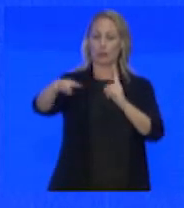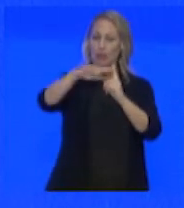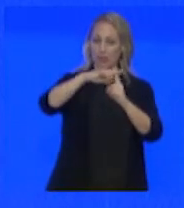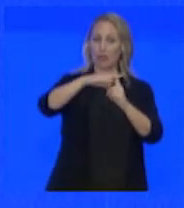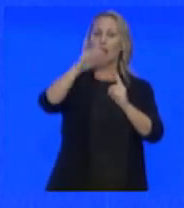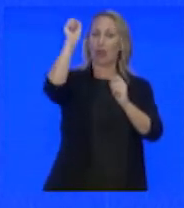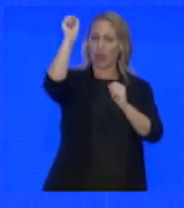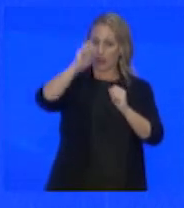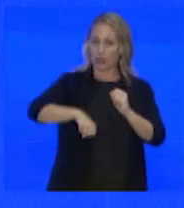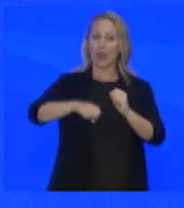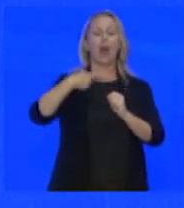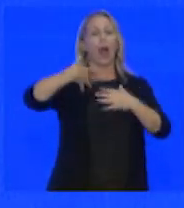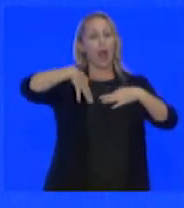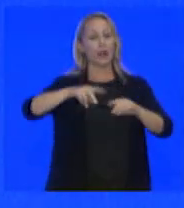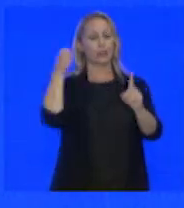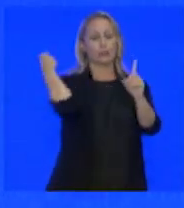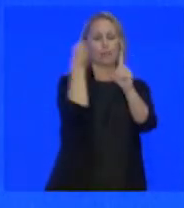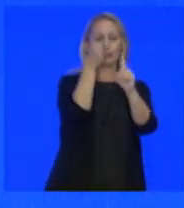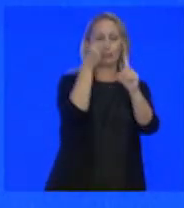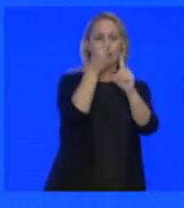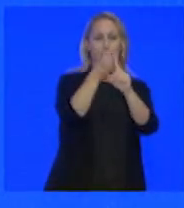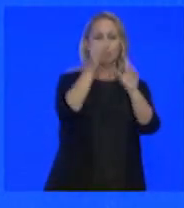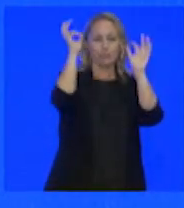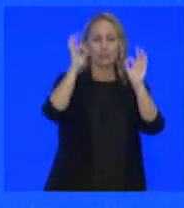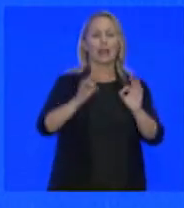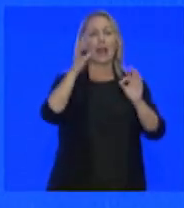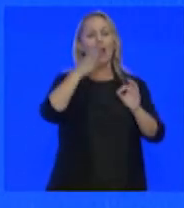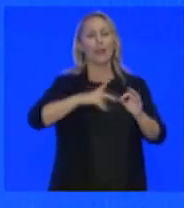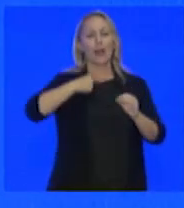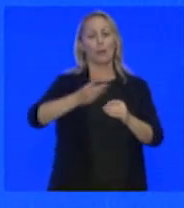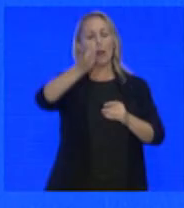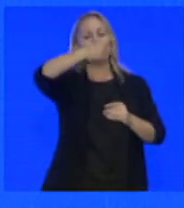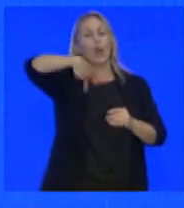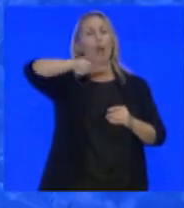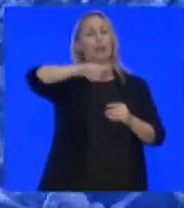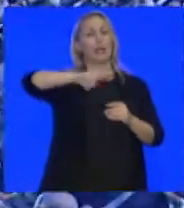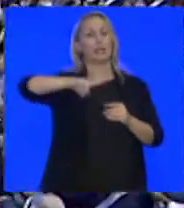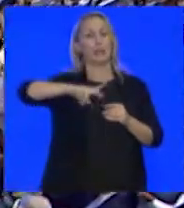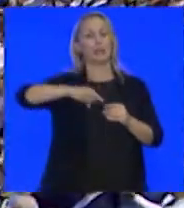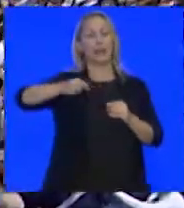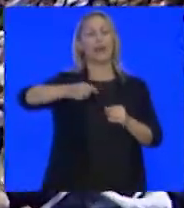ναι, διεκδικούμε πιο ρεαλιστικά ετήσια πρωτογενή πλεονάσματα.